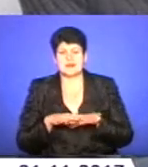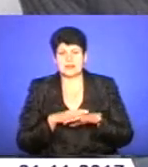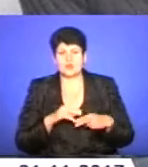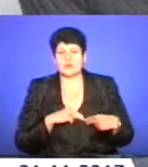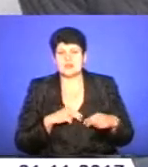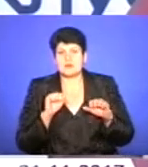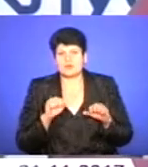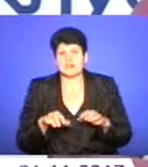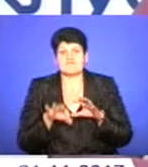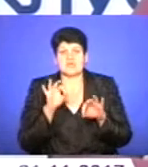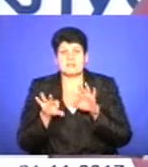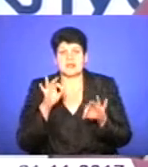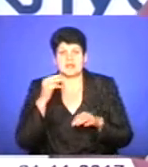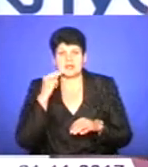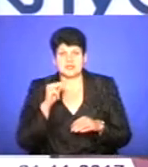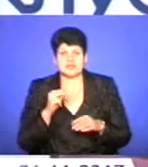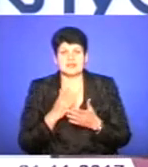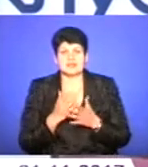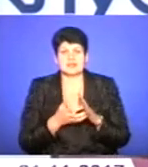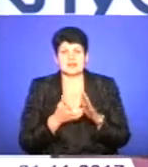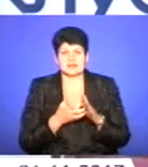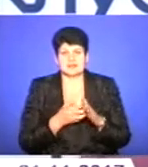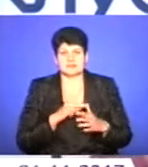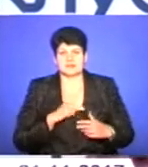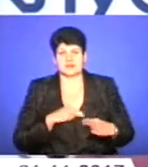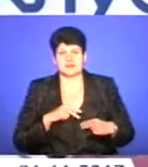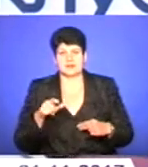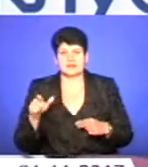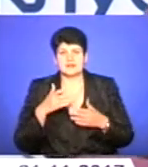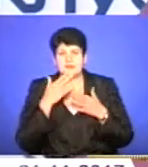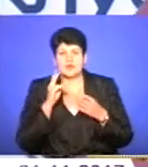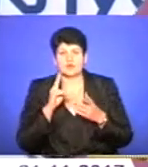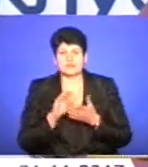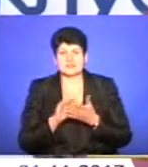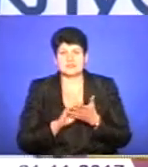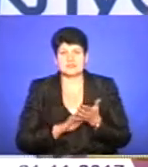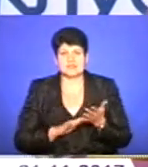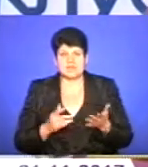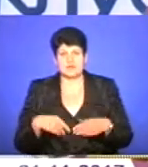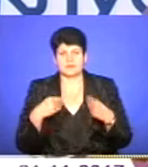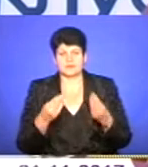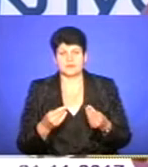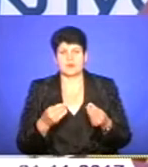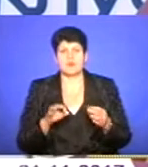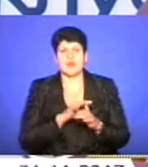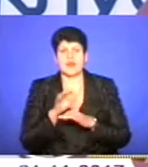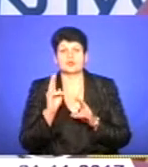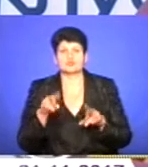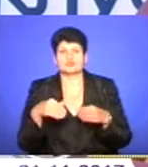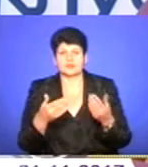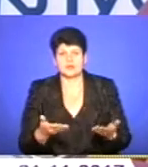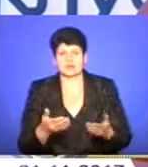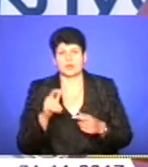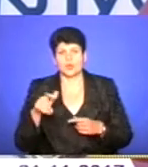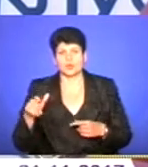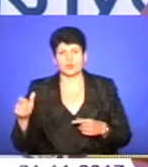обрати найкращих. Є величезний брак кадрів. Сьогодні немає кому написати інвестиційну заявку, немає кому подати проєкт. І